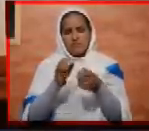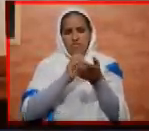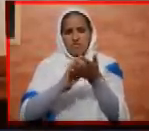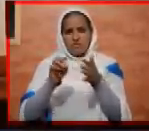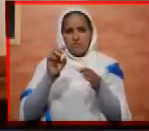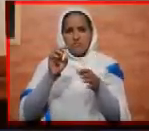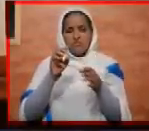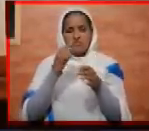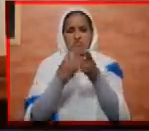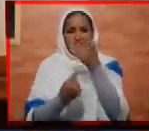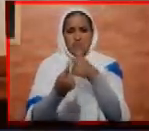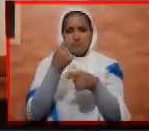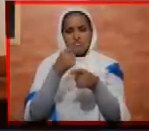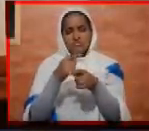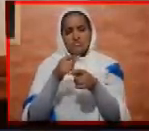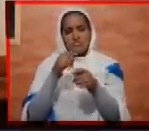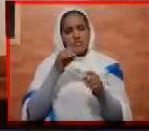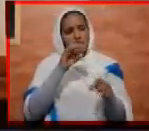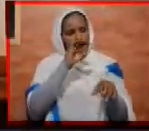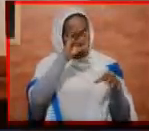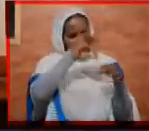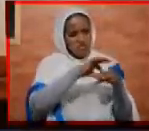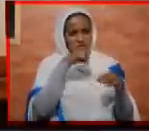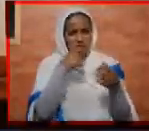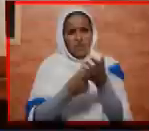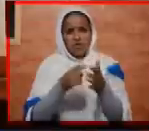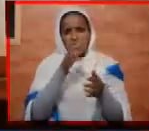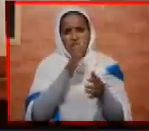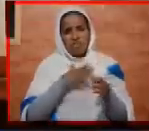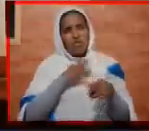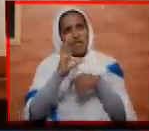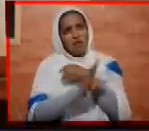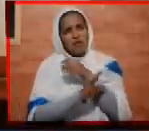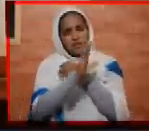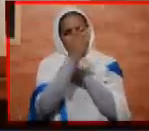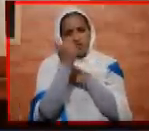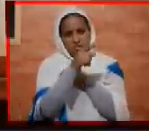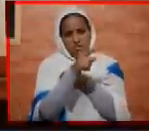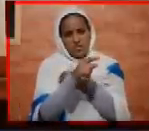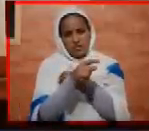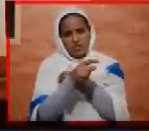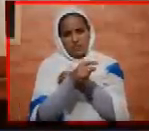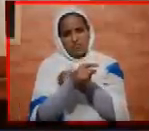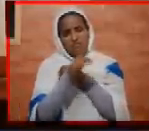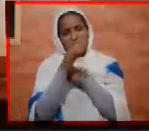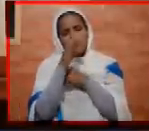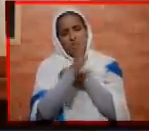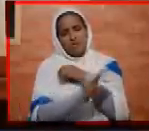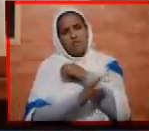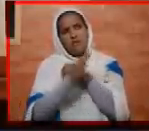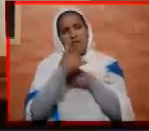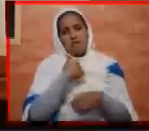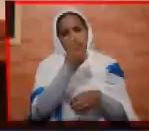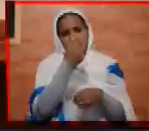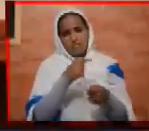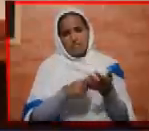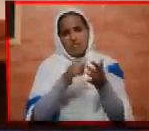እና ብማር ኖሮ ግን አሁን በእርግጥ ያለሁበት ደረጃ እግዚአብሔር የተመሰገነ ይሁን ትልቅ ነው። ከዚህ በላይ ግን ትልቅ ሰው ሆኖ